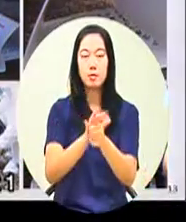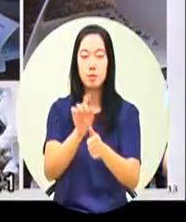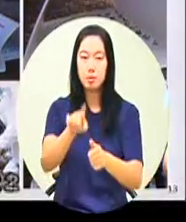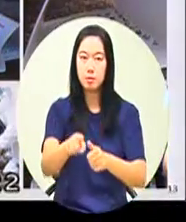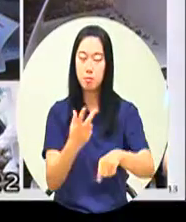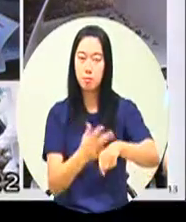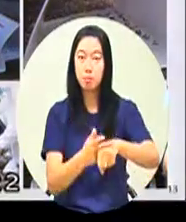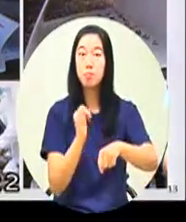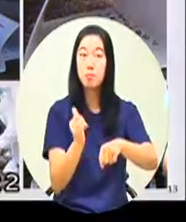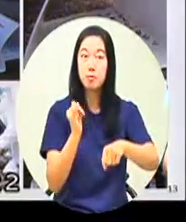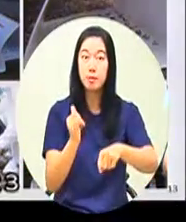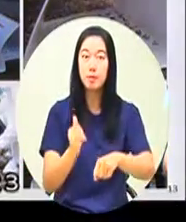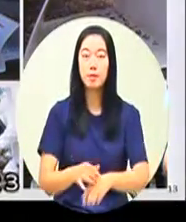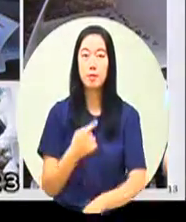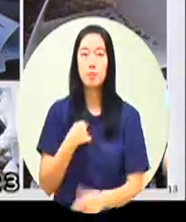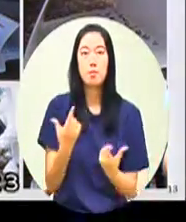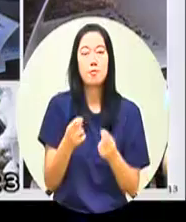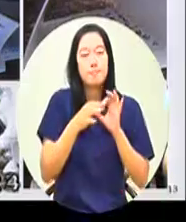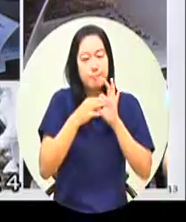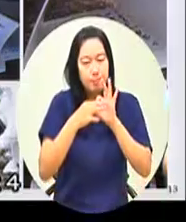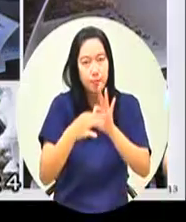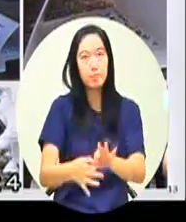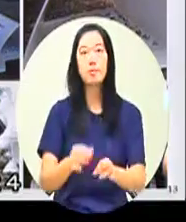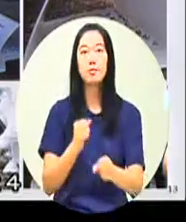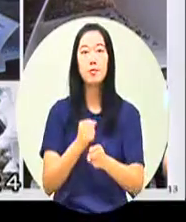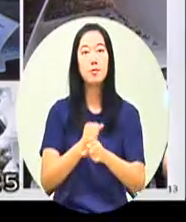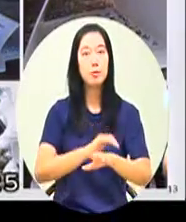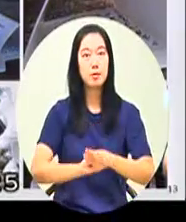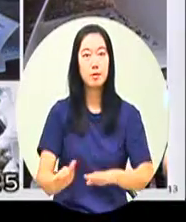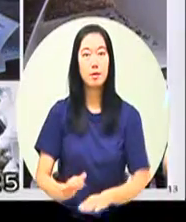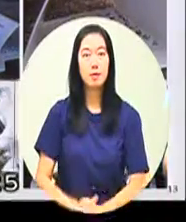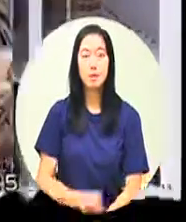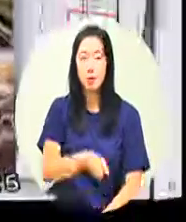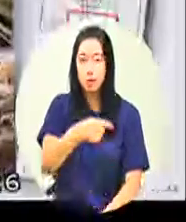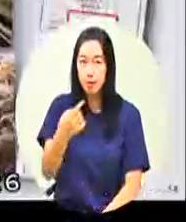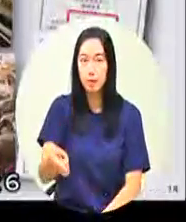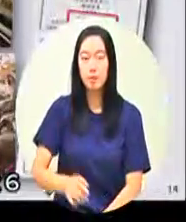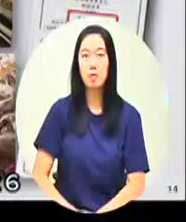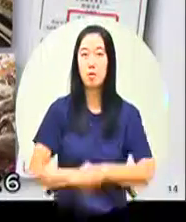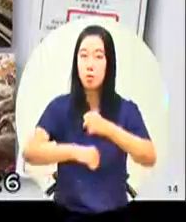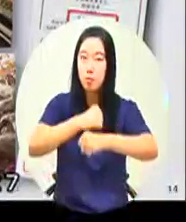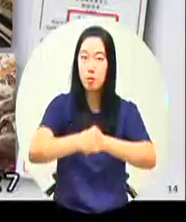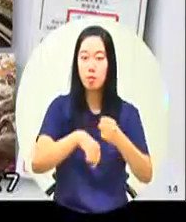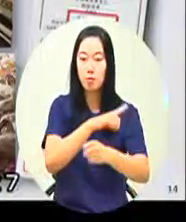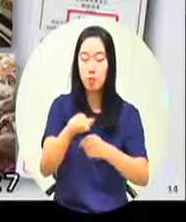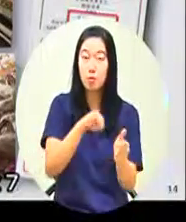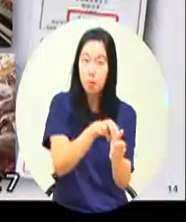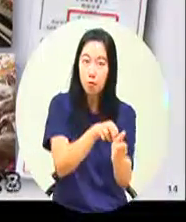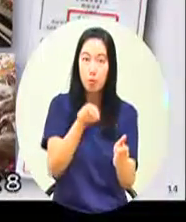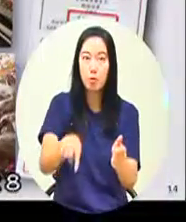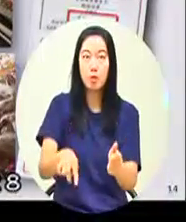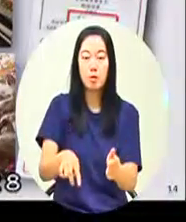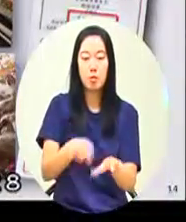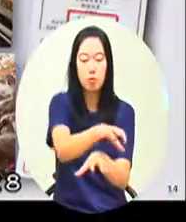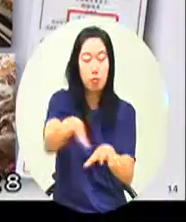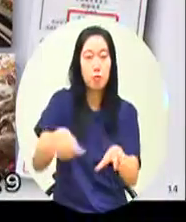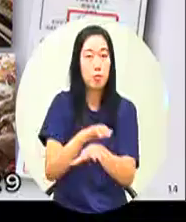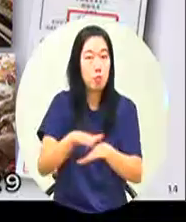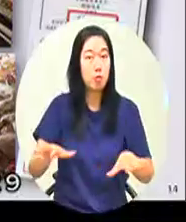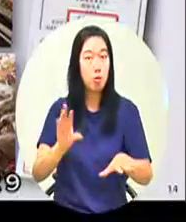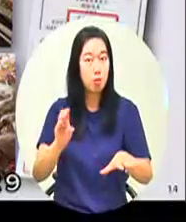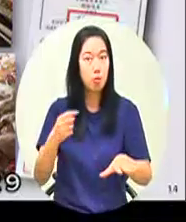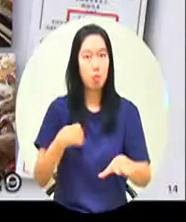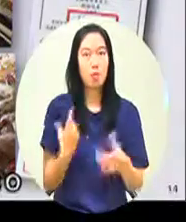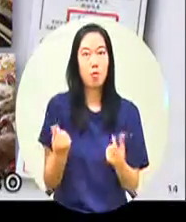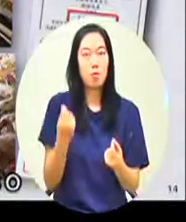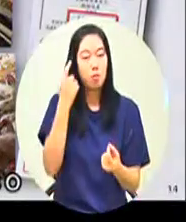相当好，我们会持续来进行。那接着在畜牧场源头生产安全的方面呢，我们着手